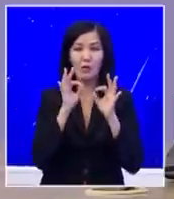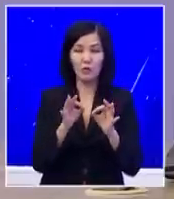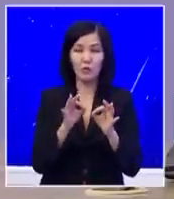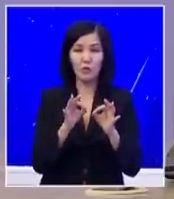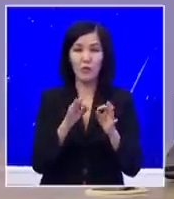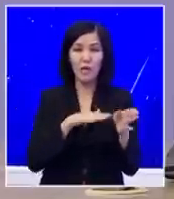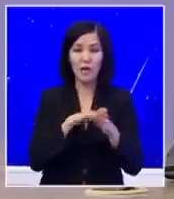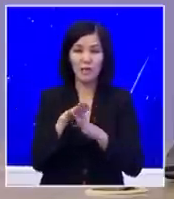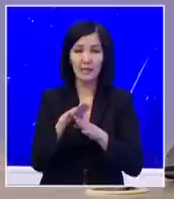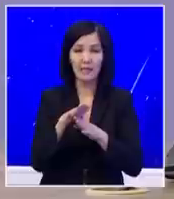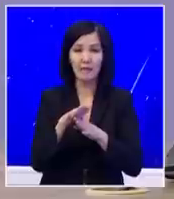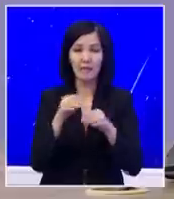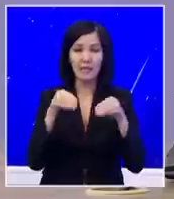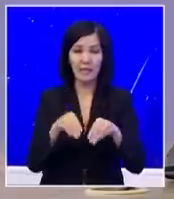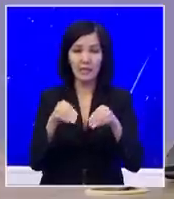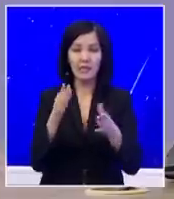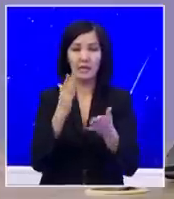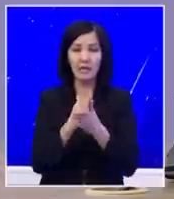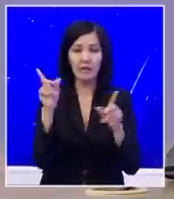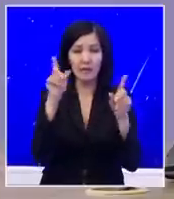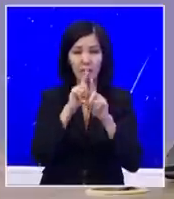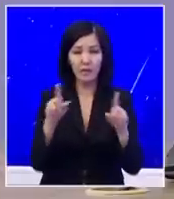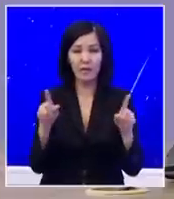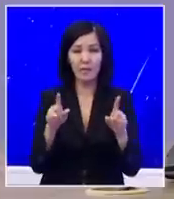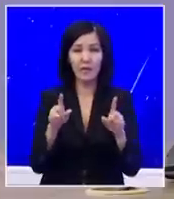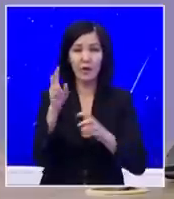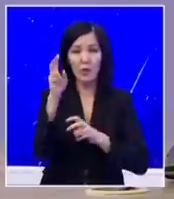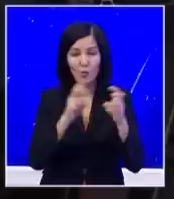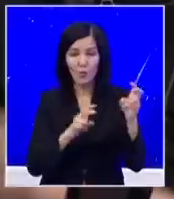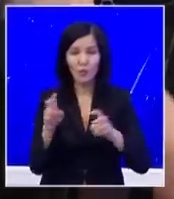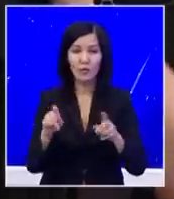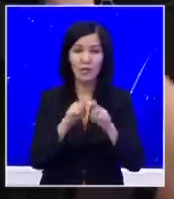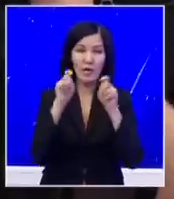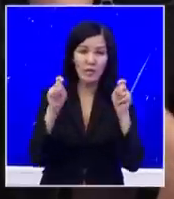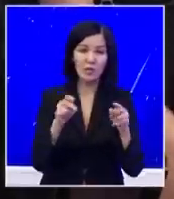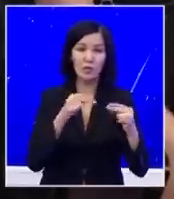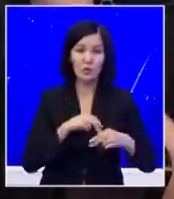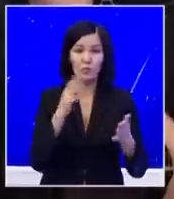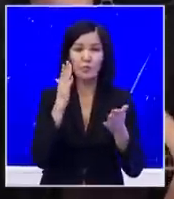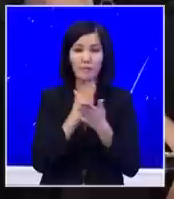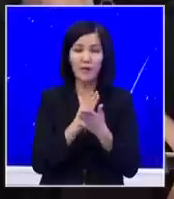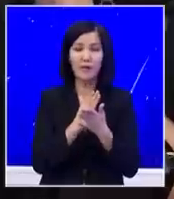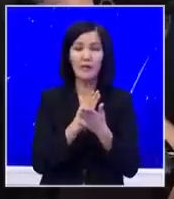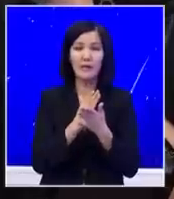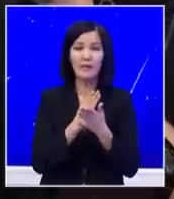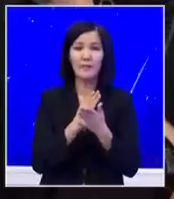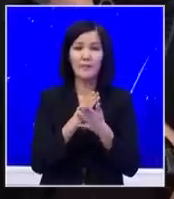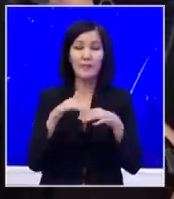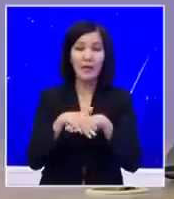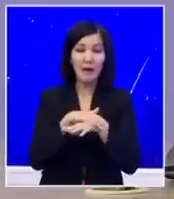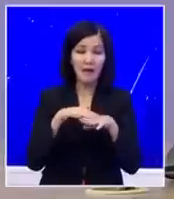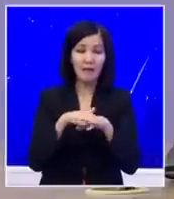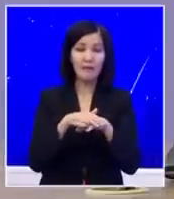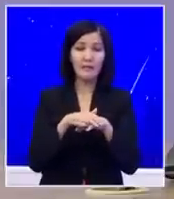жатыр, елдің егіліп жатыр, мекемелер, өндірістер жұмыс істеп жатыр. Но мынау кішкене халықтың